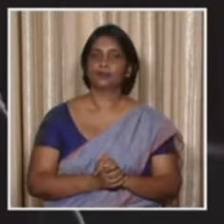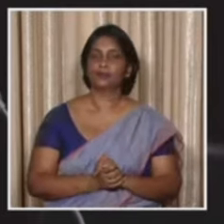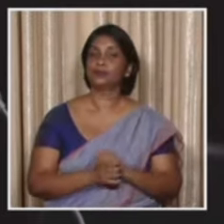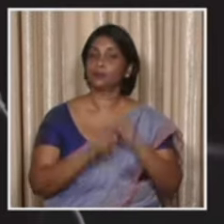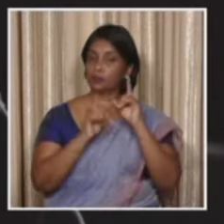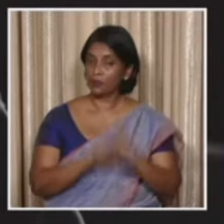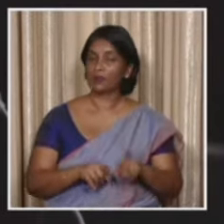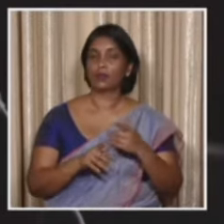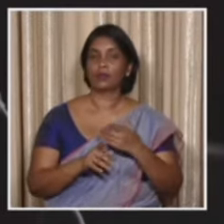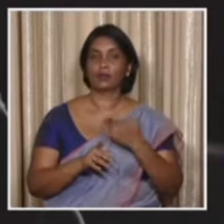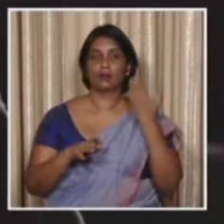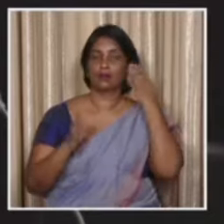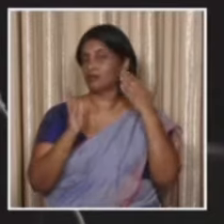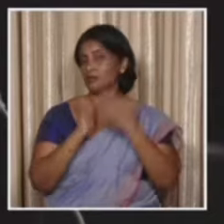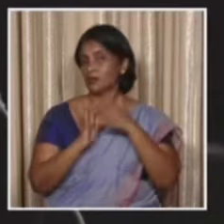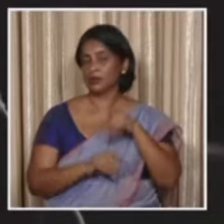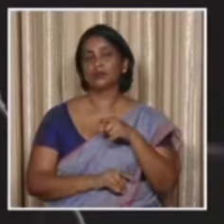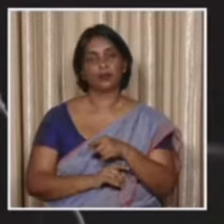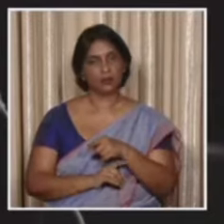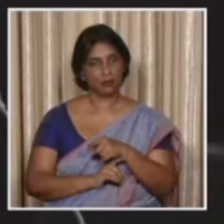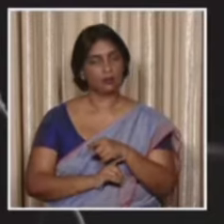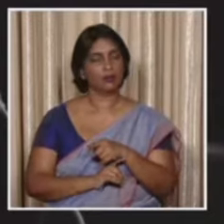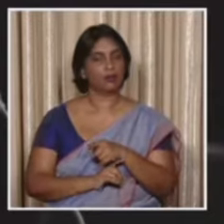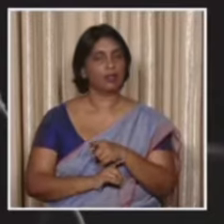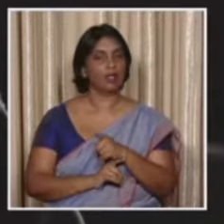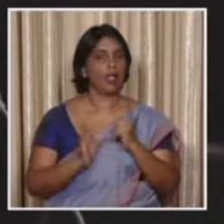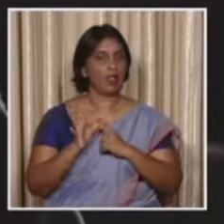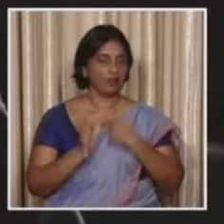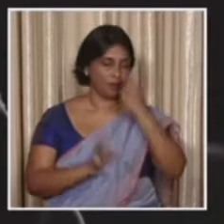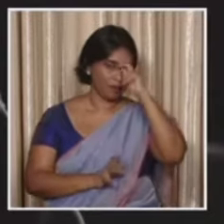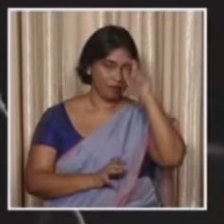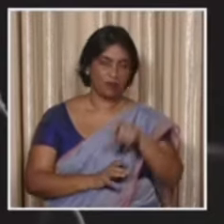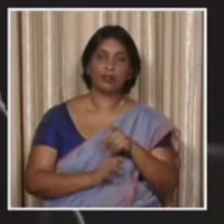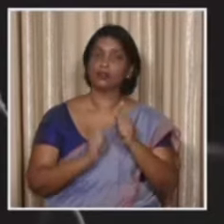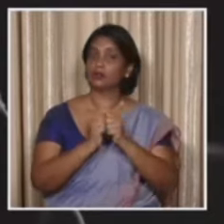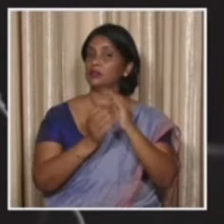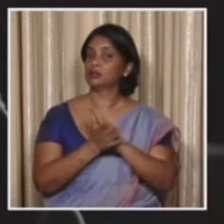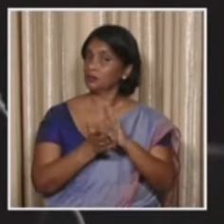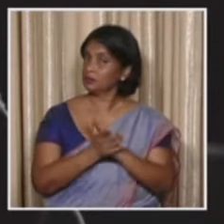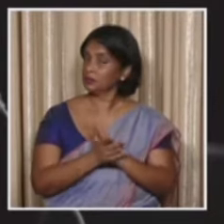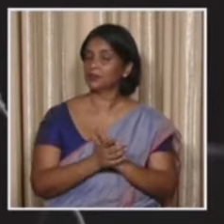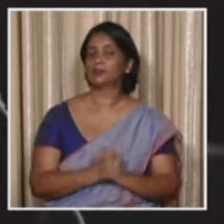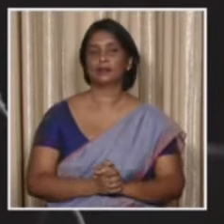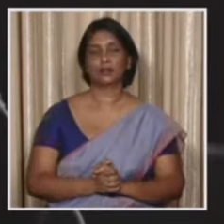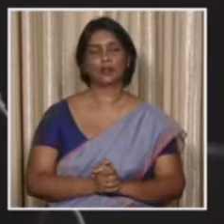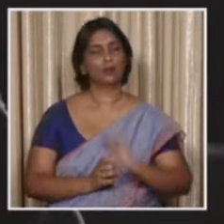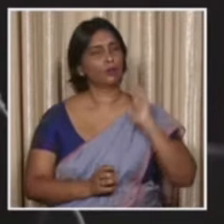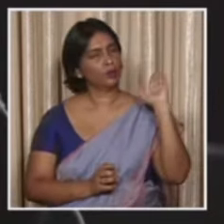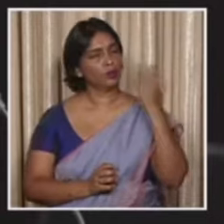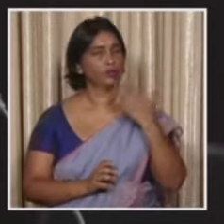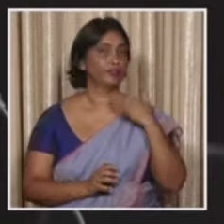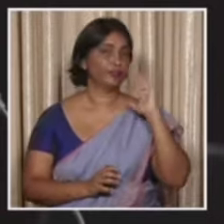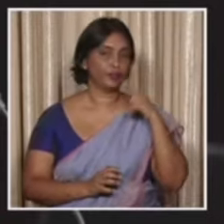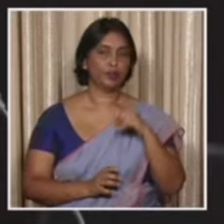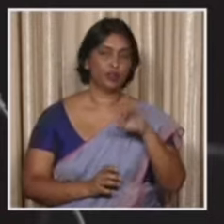பிரவேசம் மறக்க முடியாத ஒரு விஷயம் மாத்திரமல்ல, அவருடைய சேவைகளும் எல்லா இடங்களிலும் குருநாயகலை மாவட்டத்திலே